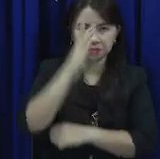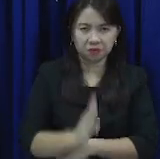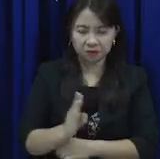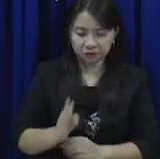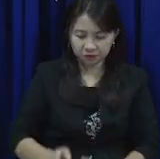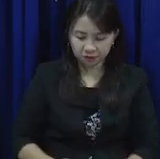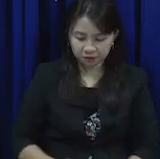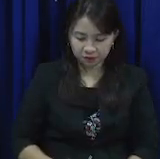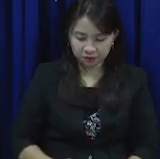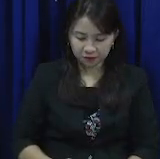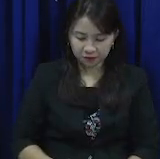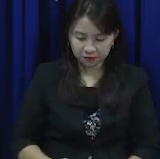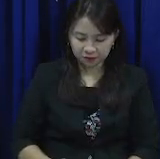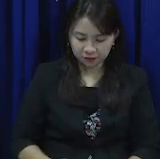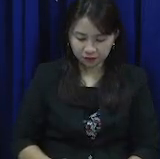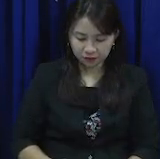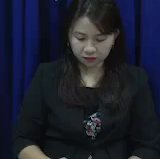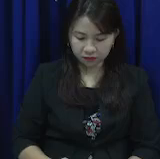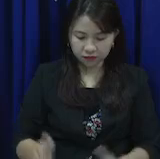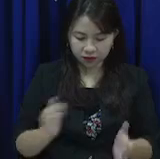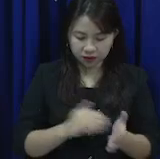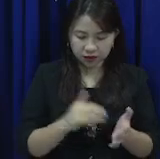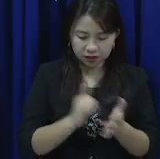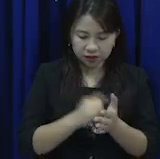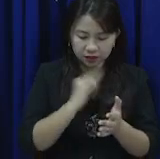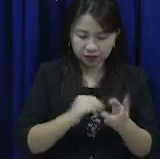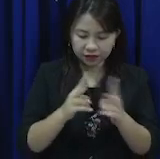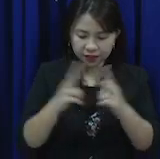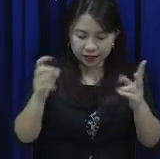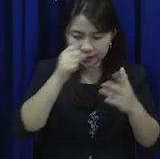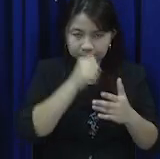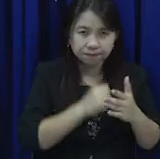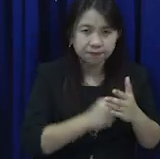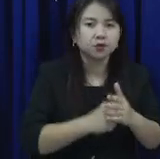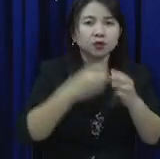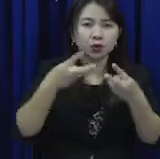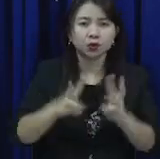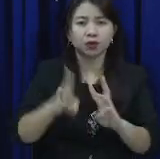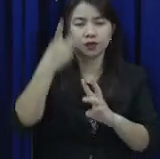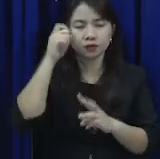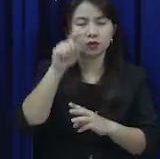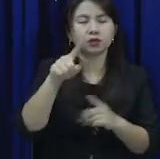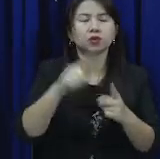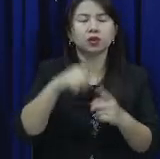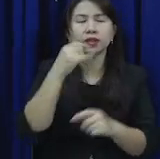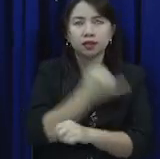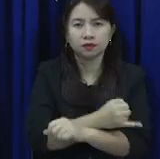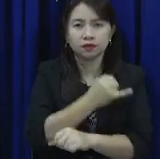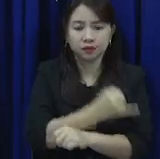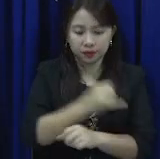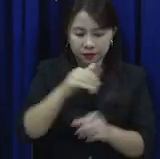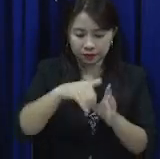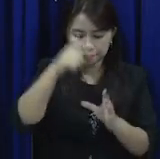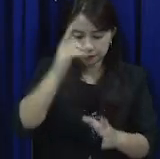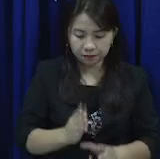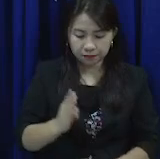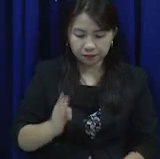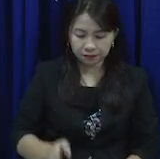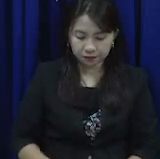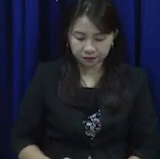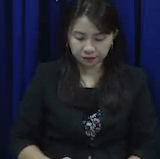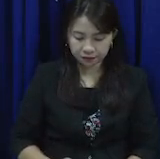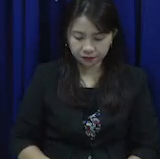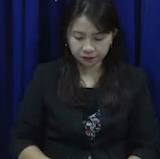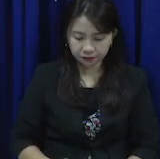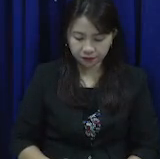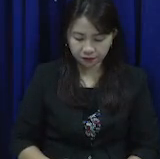you see naan na lang sana yung simple way para makapag invest ka sa sa Panginoon makapag